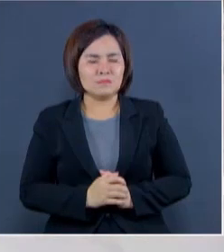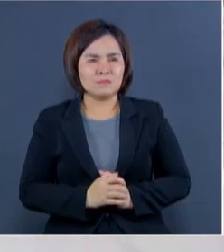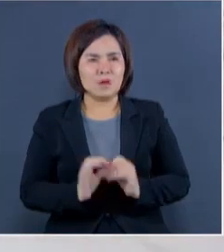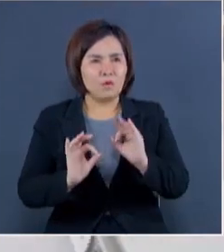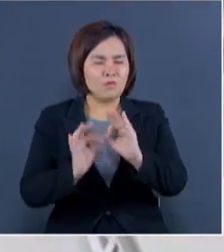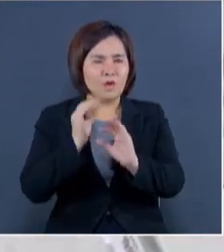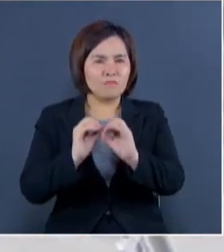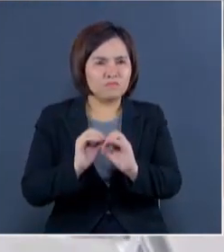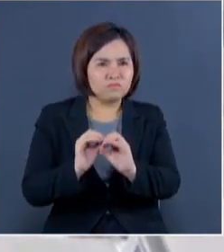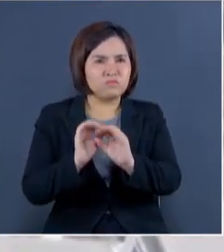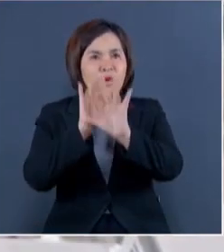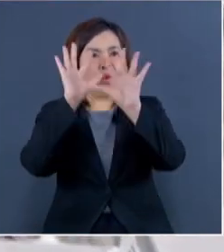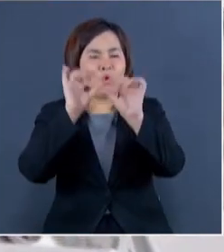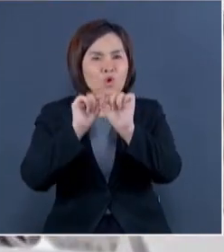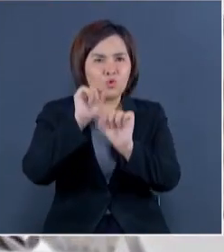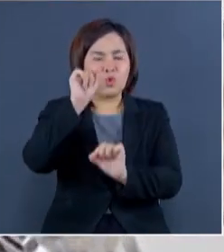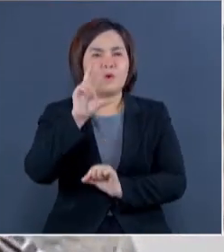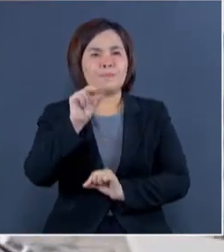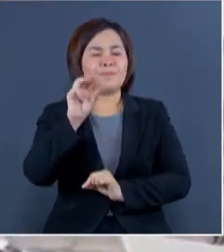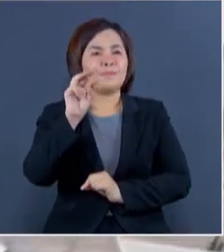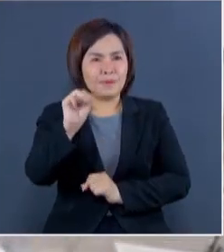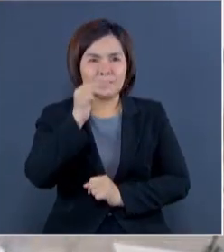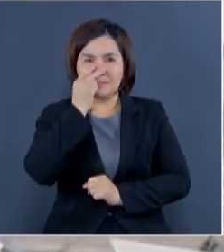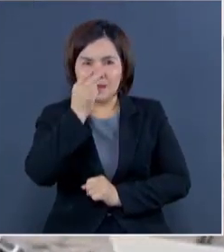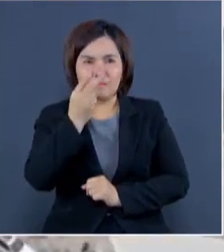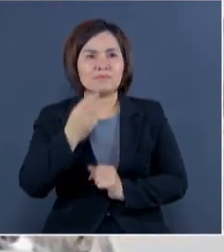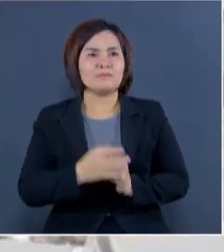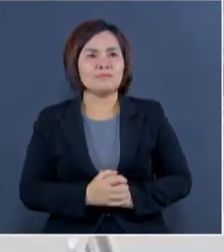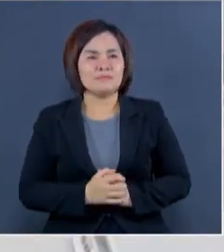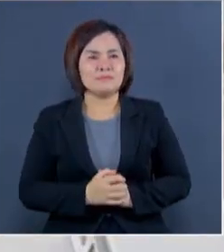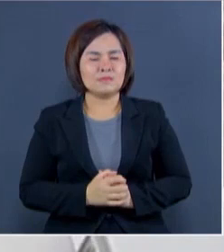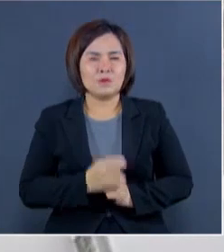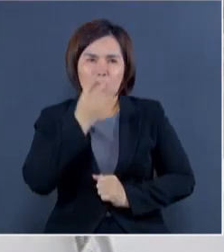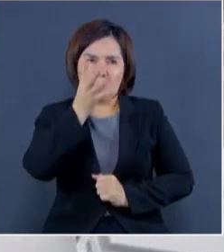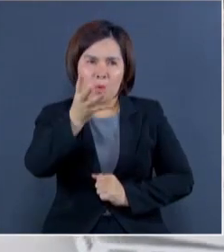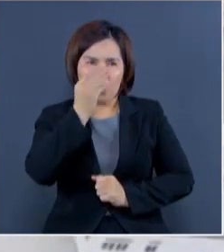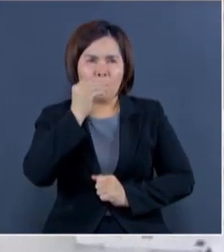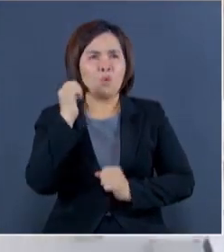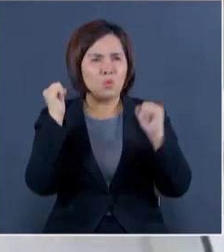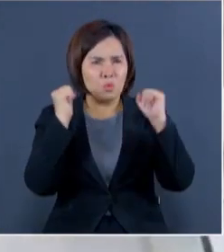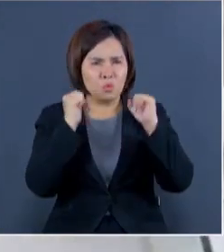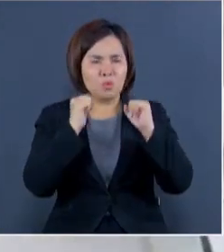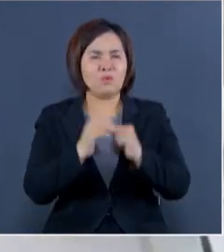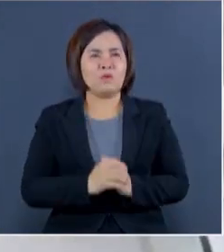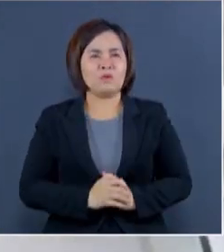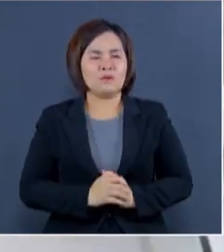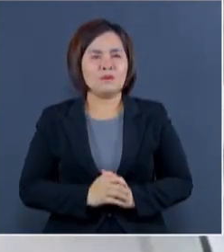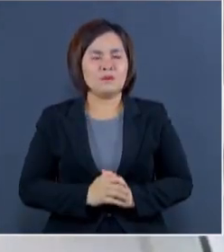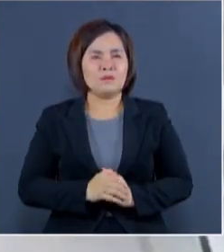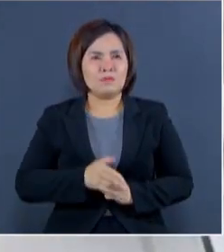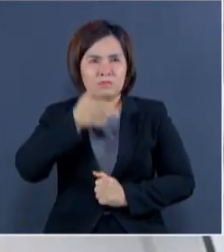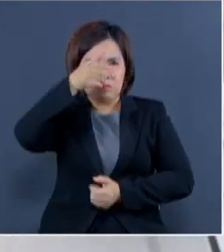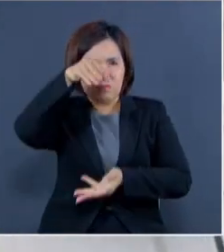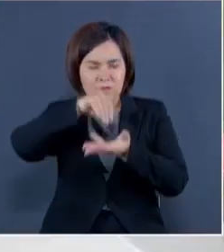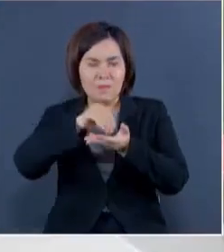ฟพุ่งขึ้นบนท้องฟ้าสูงกว่า30 เมตรด้วยครับภาพนี้น่ากลัวมากคุณผู้ชมครับเหตุการณ์นี้ขณะที่ภาพมุมสูงเนี่ยจ